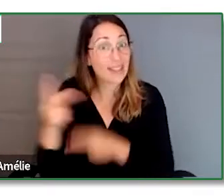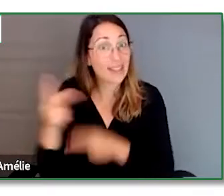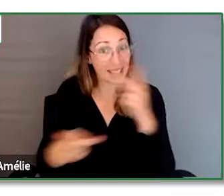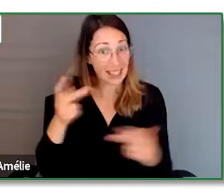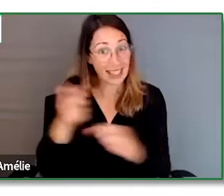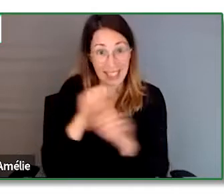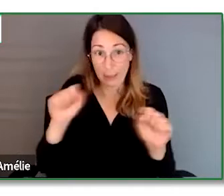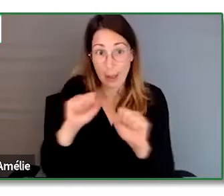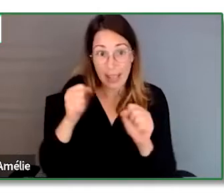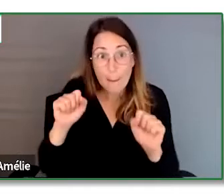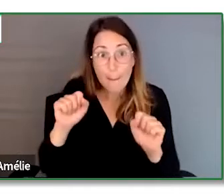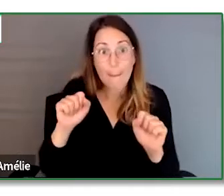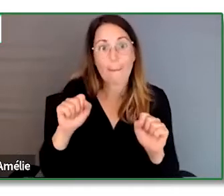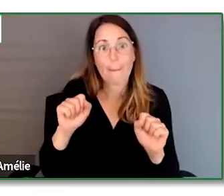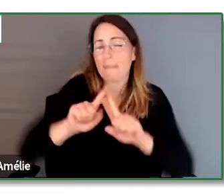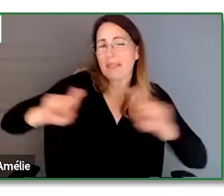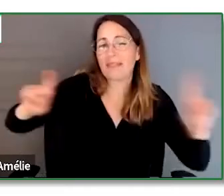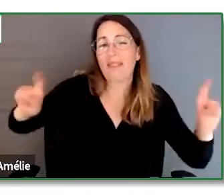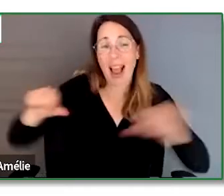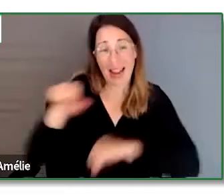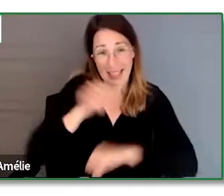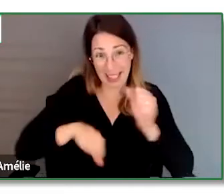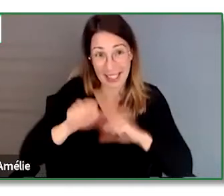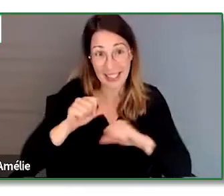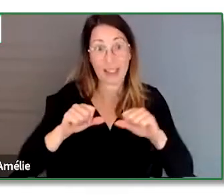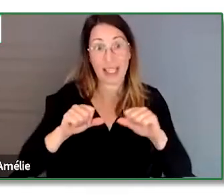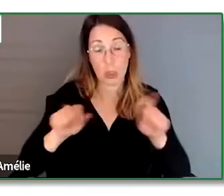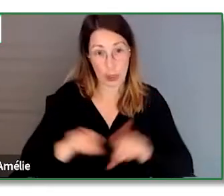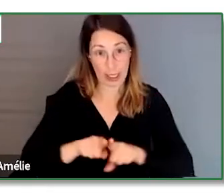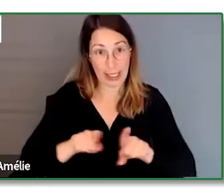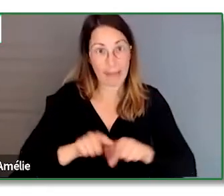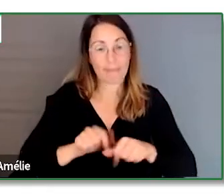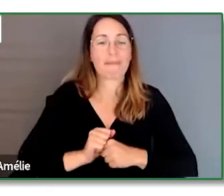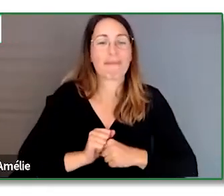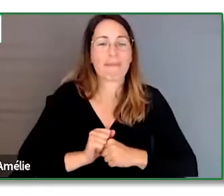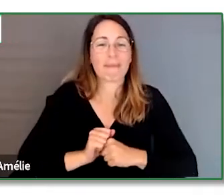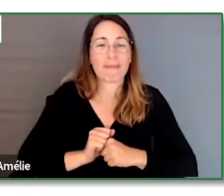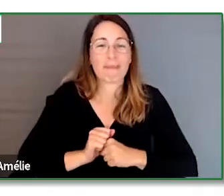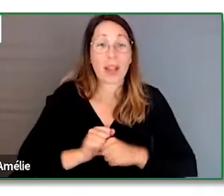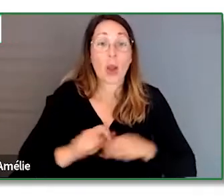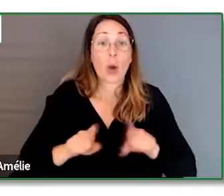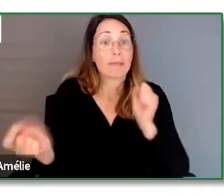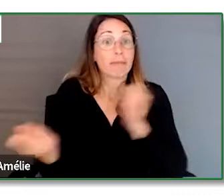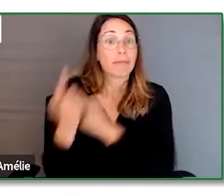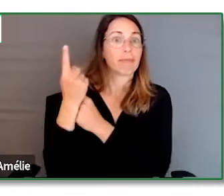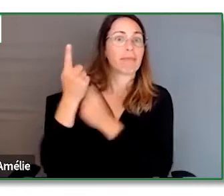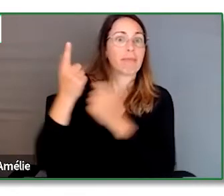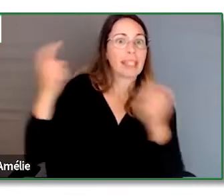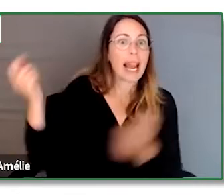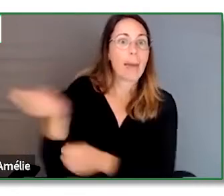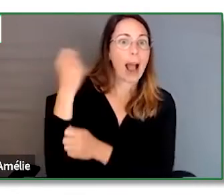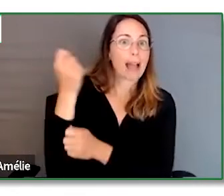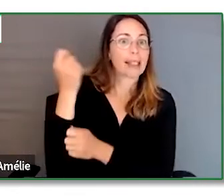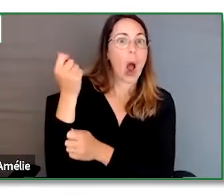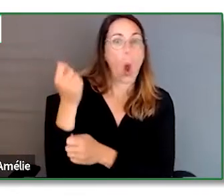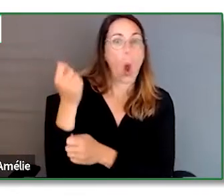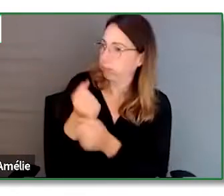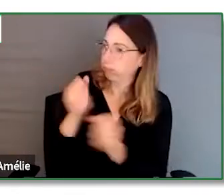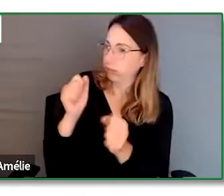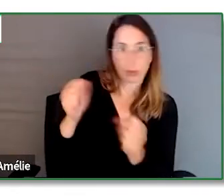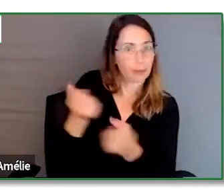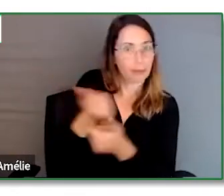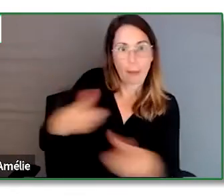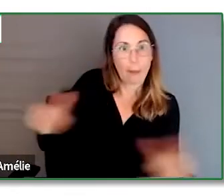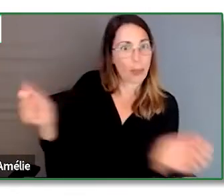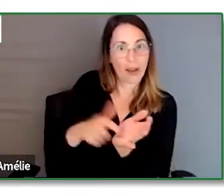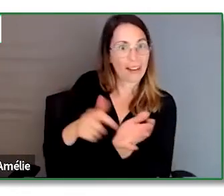plusieurs activités. Encore une fois, il y a les événements et célébrations disponibles pour les visiteurs à tout moment. Nous avons notre